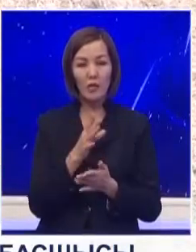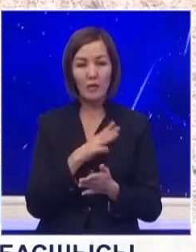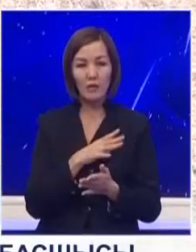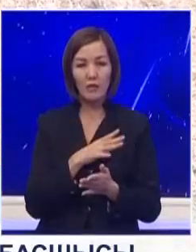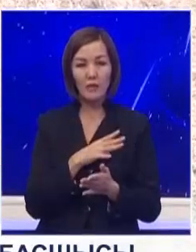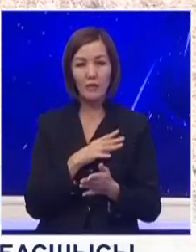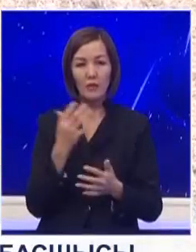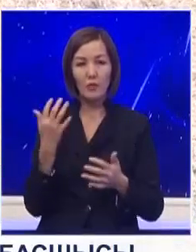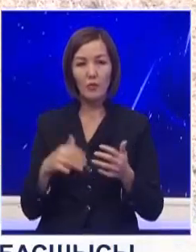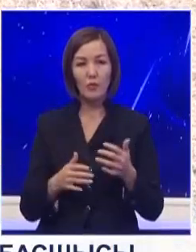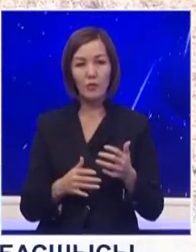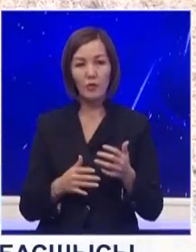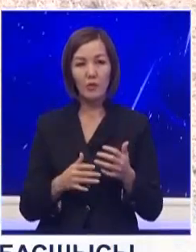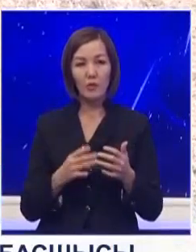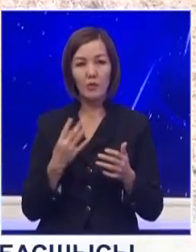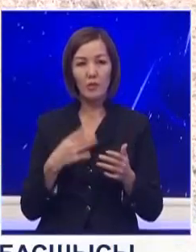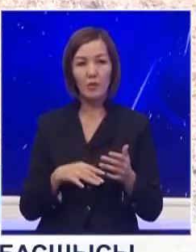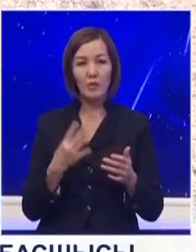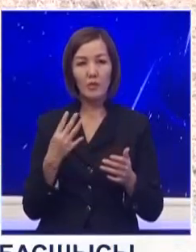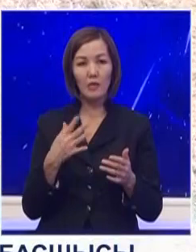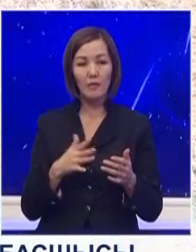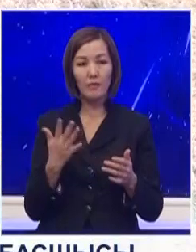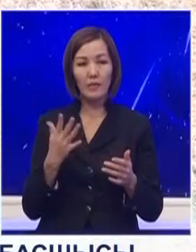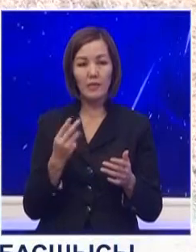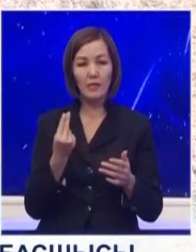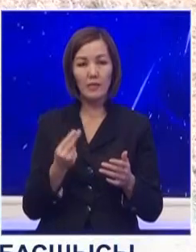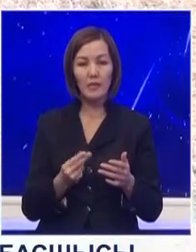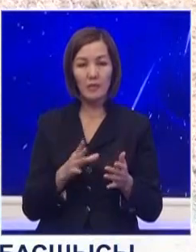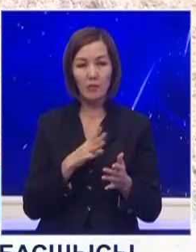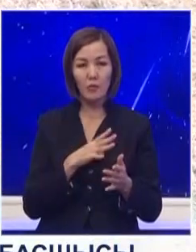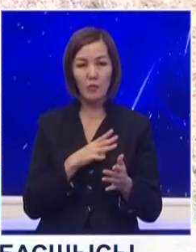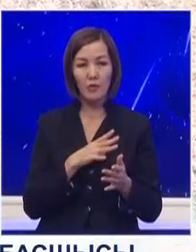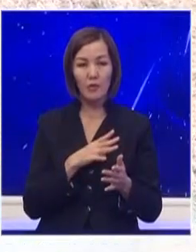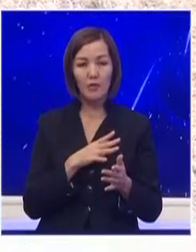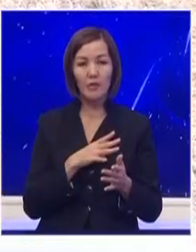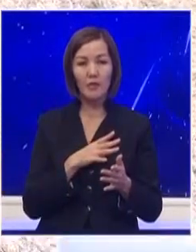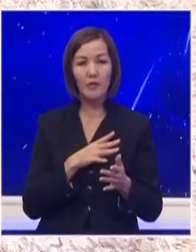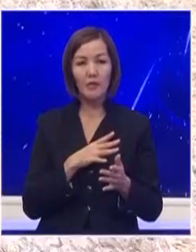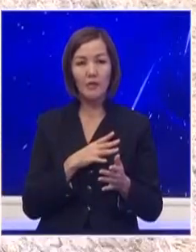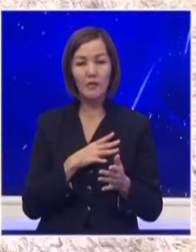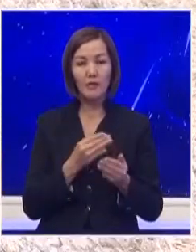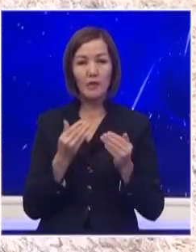Оларда әсіресе көктемде және күзде жұмыс қызады. Зарплатымыз уақытысымен,